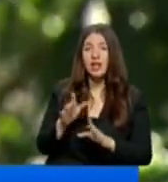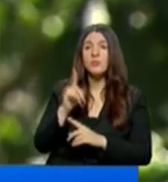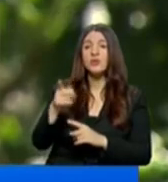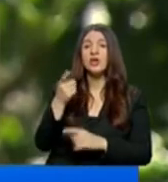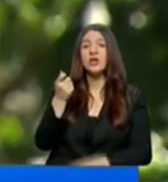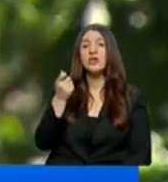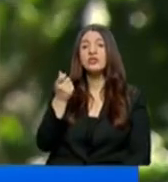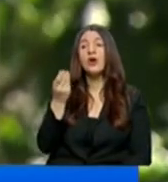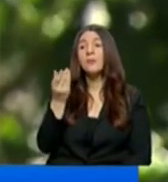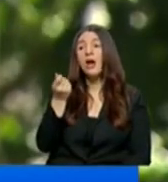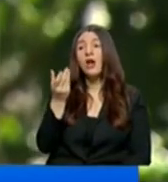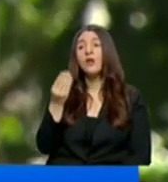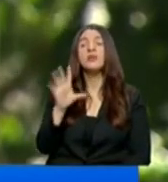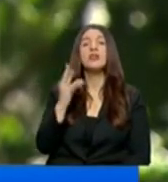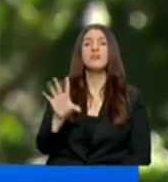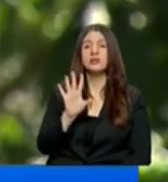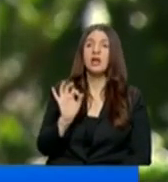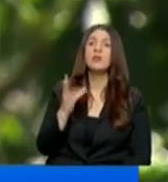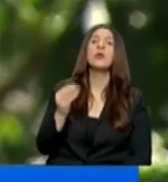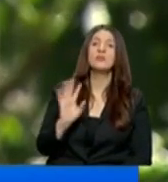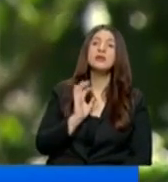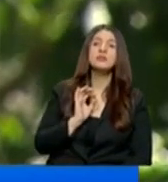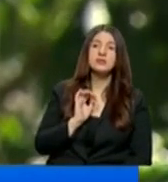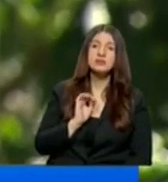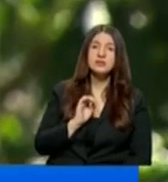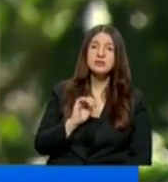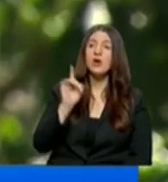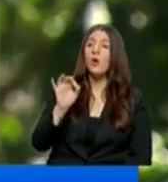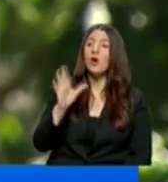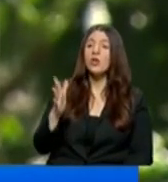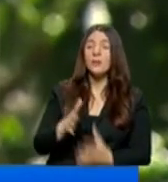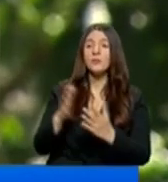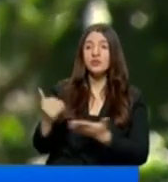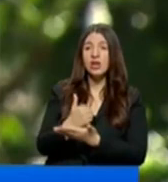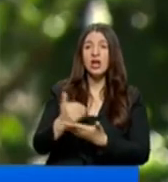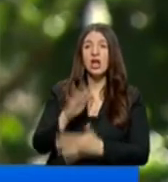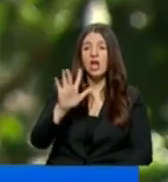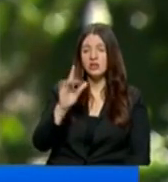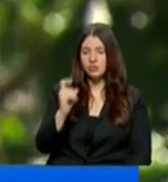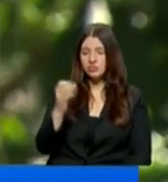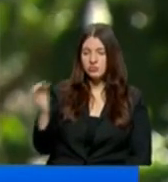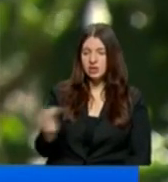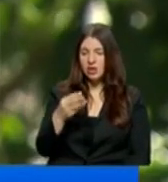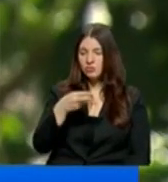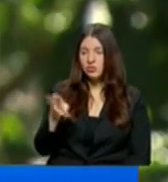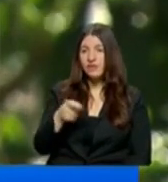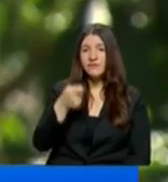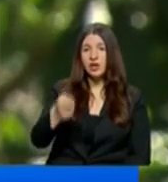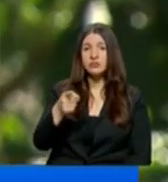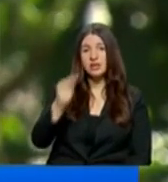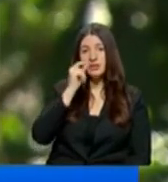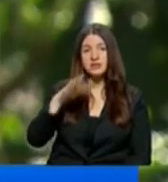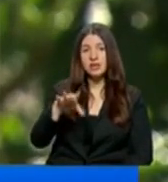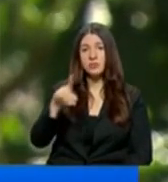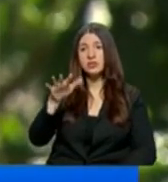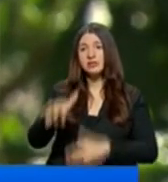iş olmadan olmaz. Öyle mi? Elbette olmaz yani, olmaz. O kadar büyük yerler, 59 milyar avro veriyorsun sen insanlara,